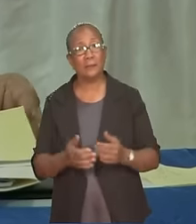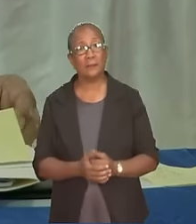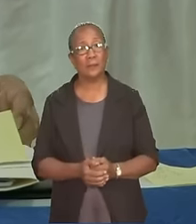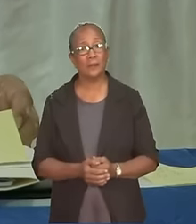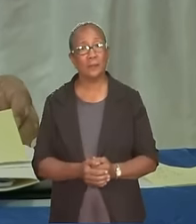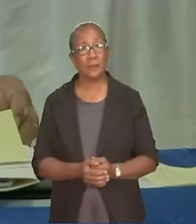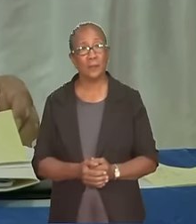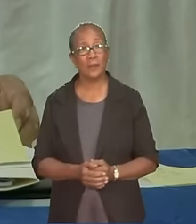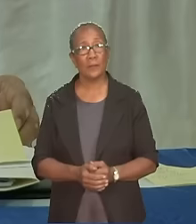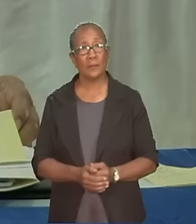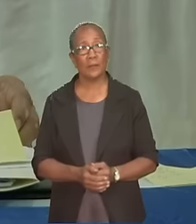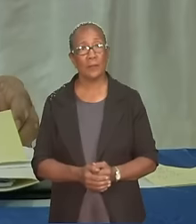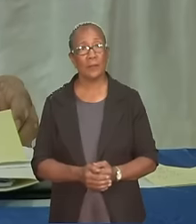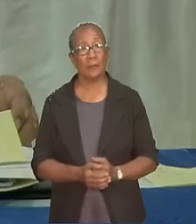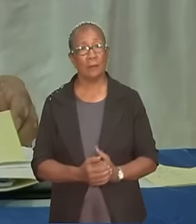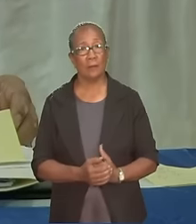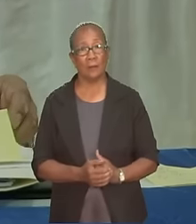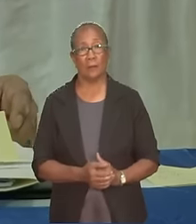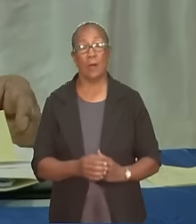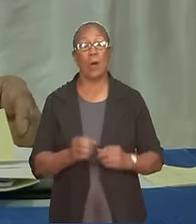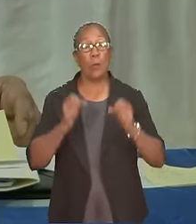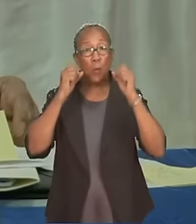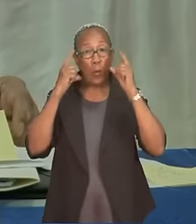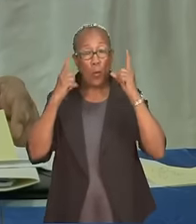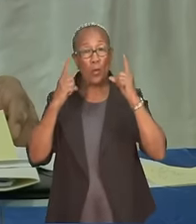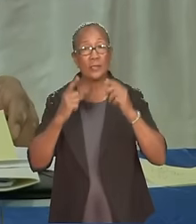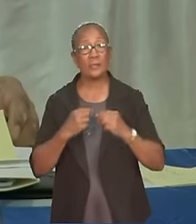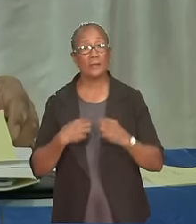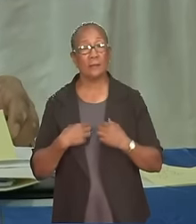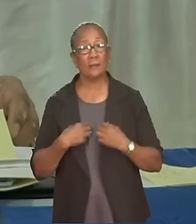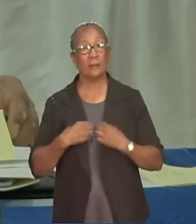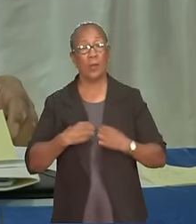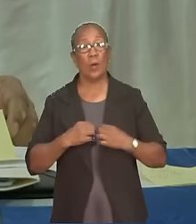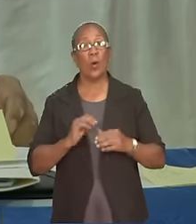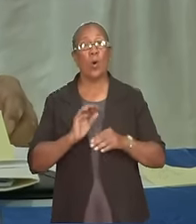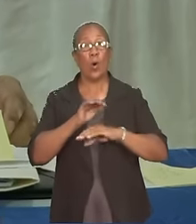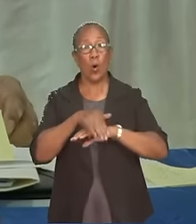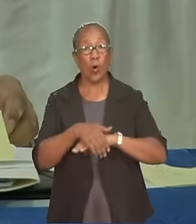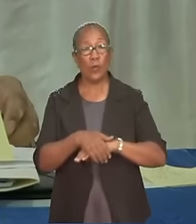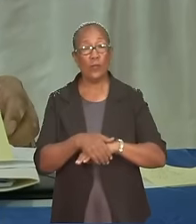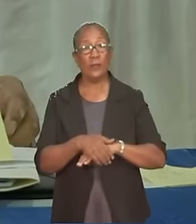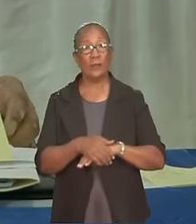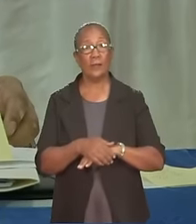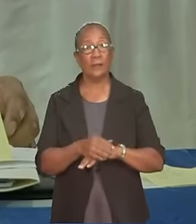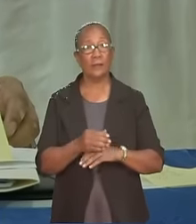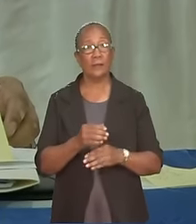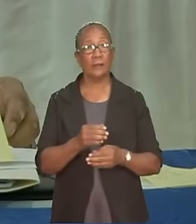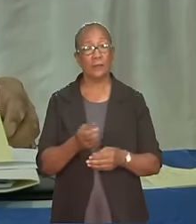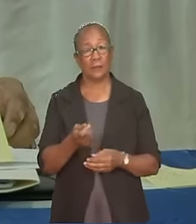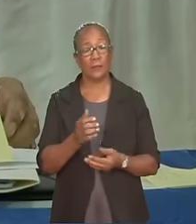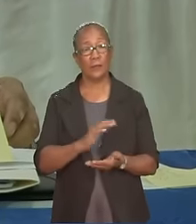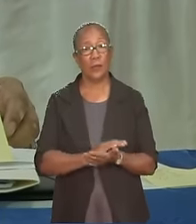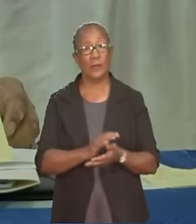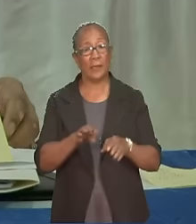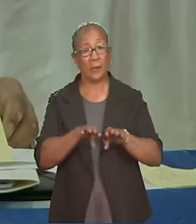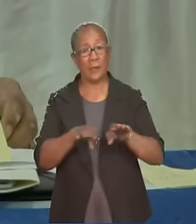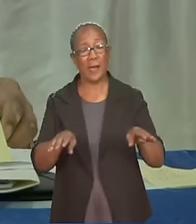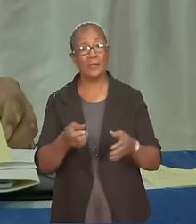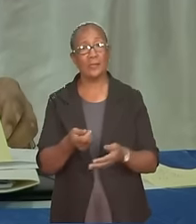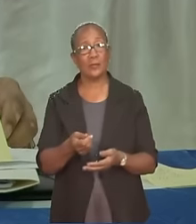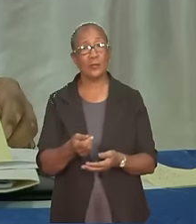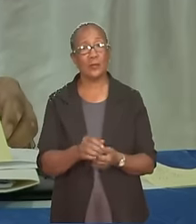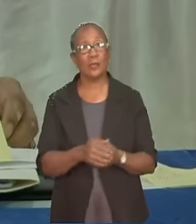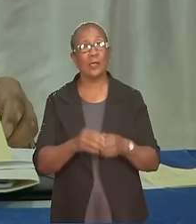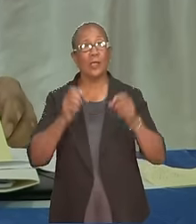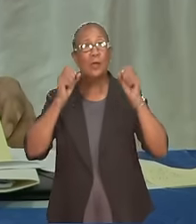Die bewust overgefactureerd worden. bijvoorbeeld die basisgoederen, worden